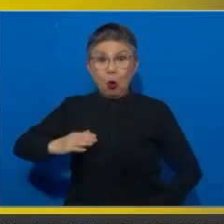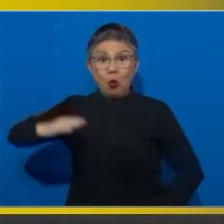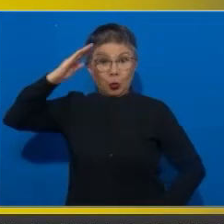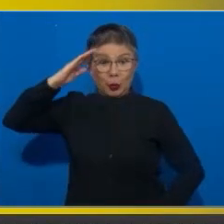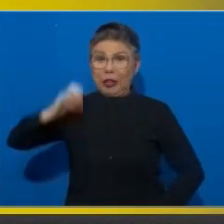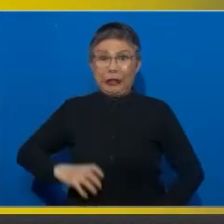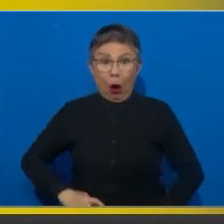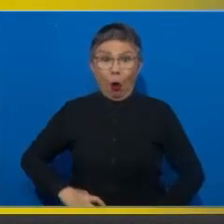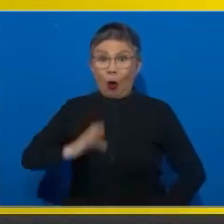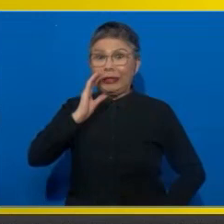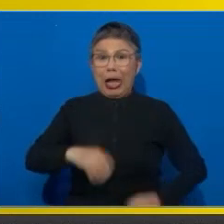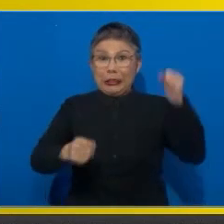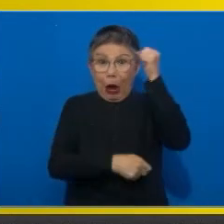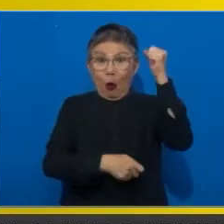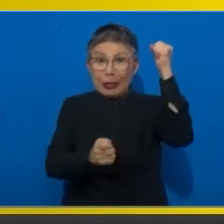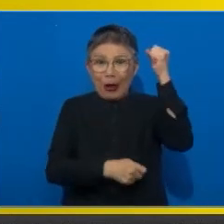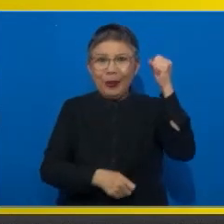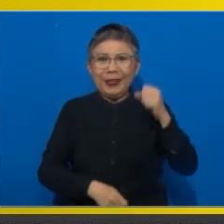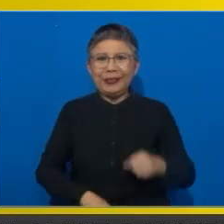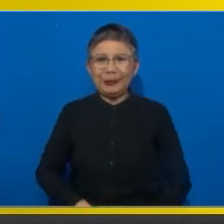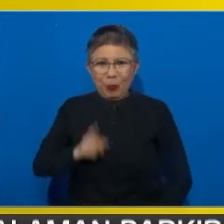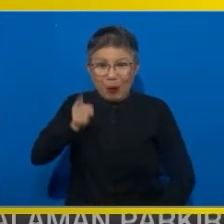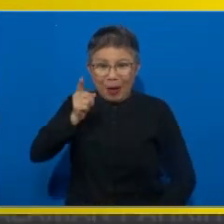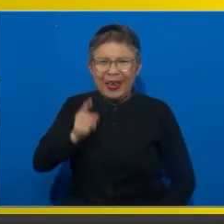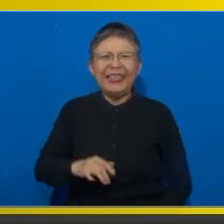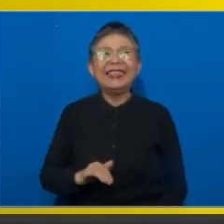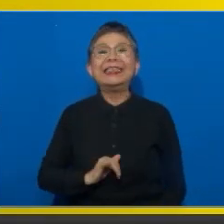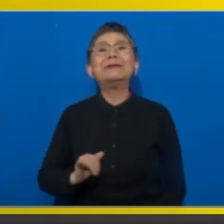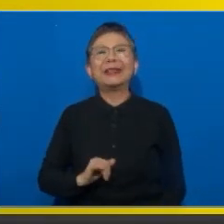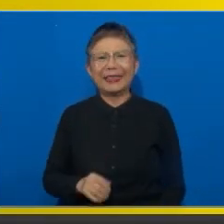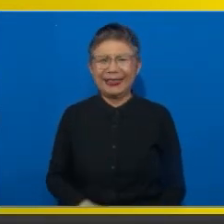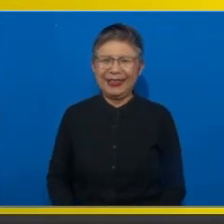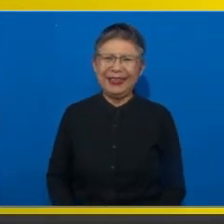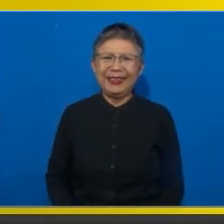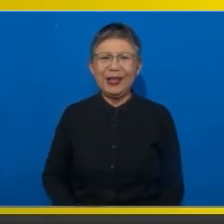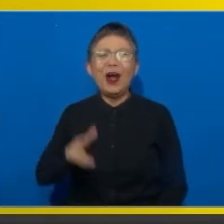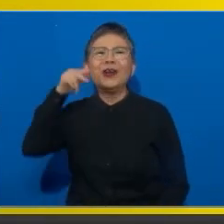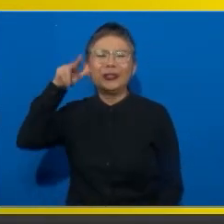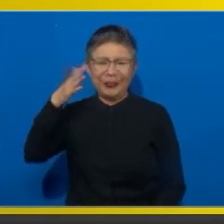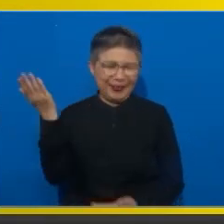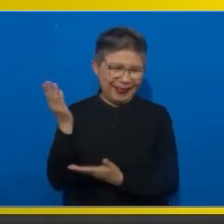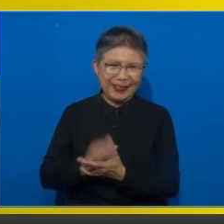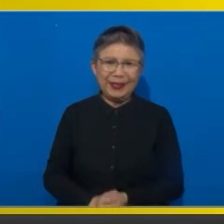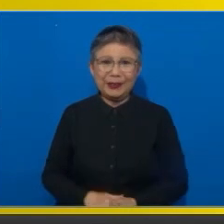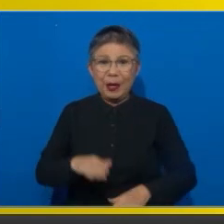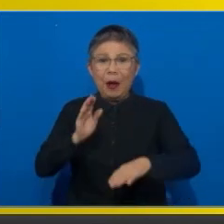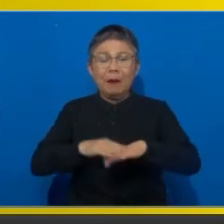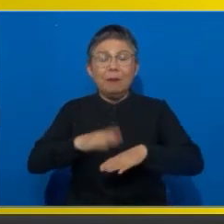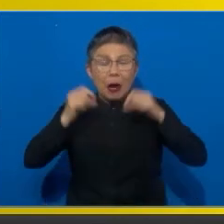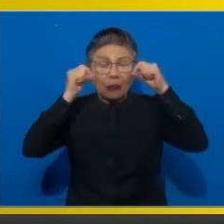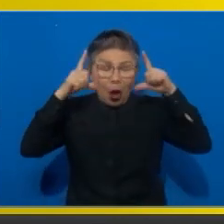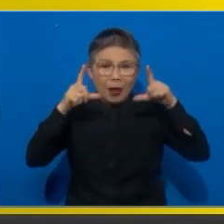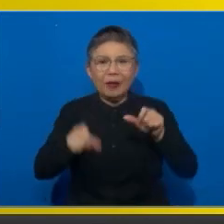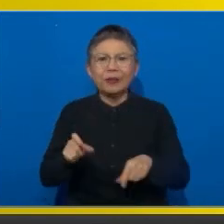Sementara yang satu ini seperti sedang mengomel. Ya, inilah gaya unik seorang pria saat membangunkan warga